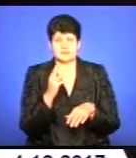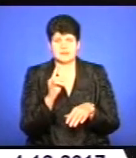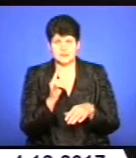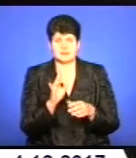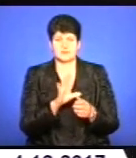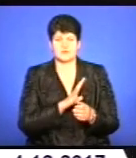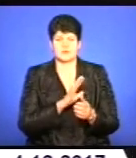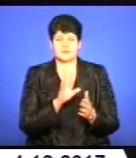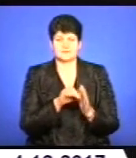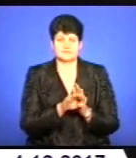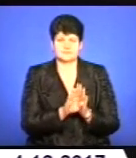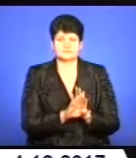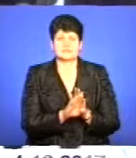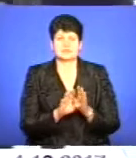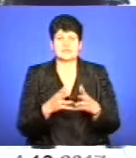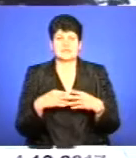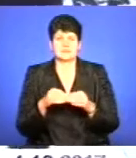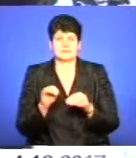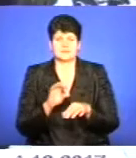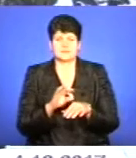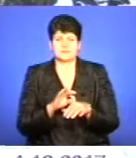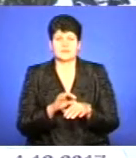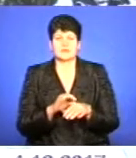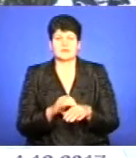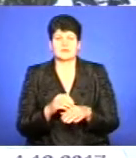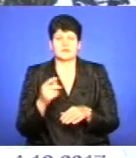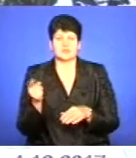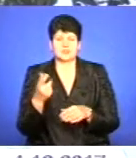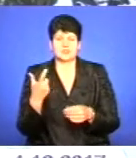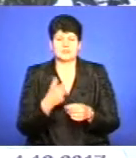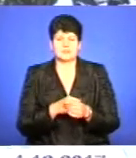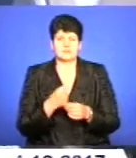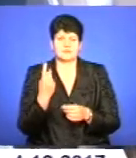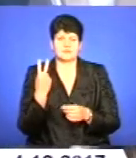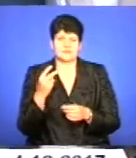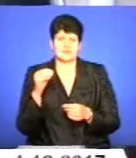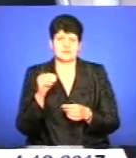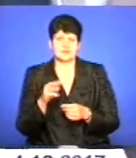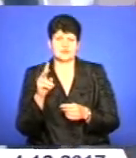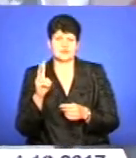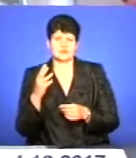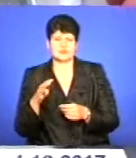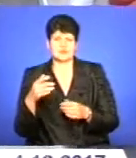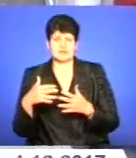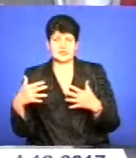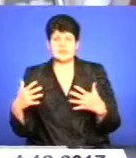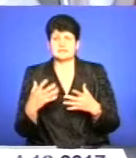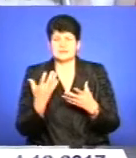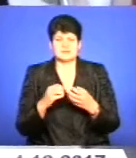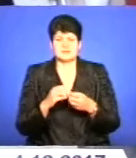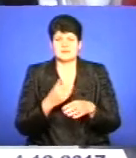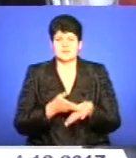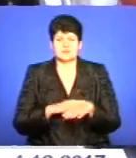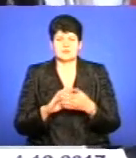дві дитини, три дитини, хворіють сім'ями. Наразі у Тернополі щеплено 2740 дітей. Жодної негативної реакції на вакцину не